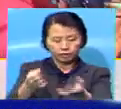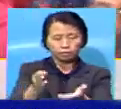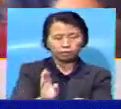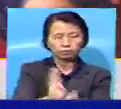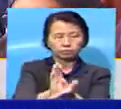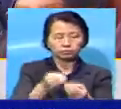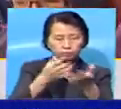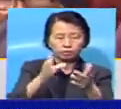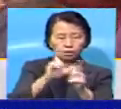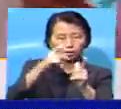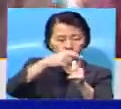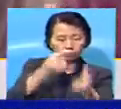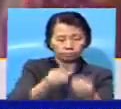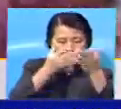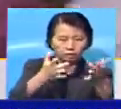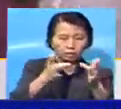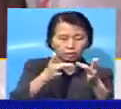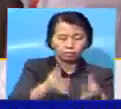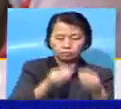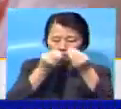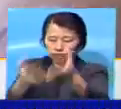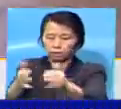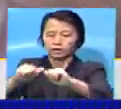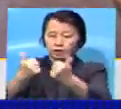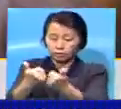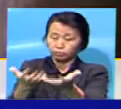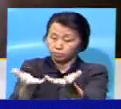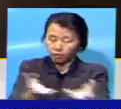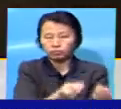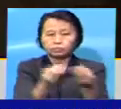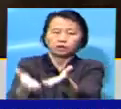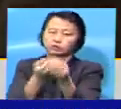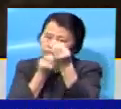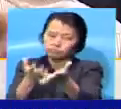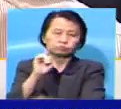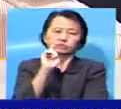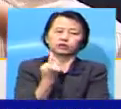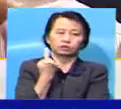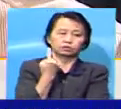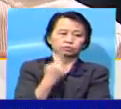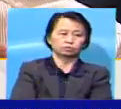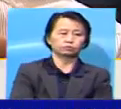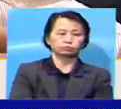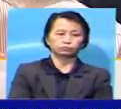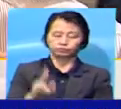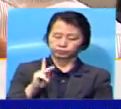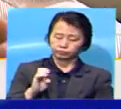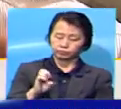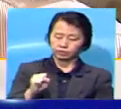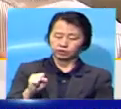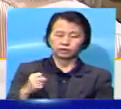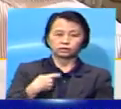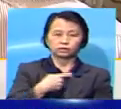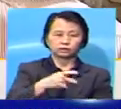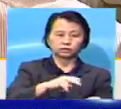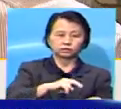memberi maklumat pautan laman sesawang terbabit kepada agensi yang memerlukan. Jadi kes yang kita takrifkan tu